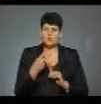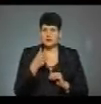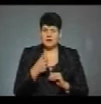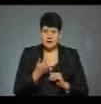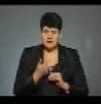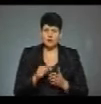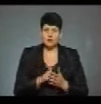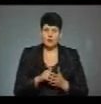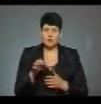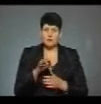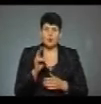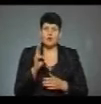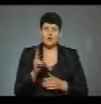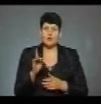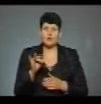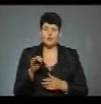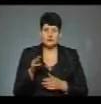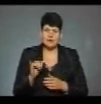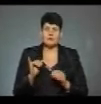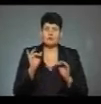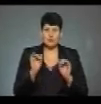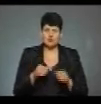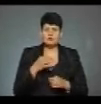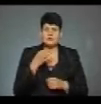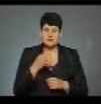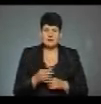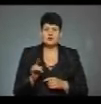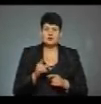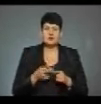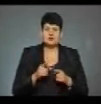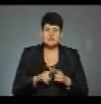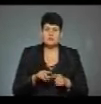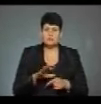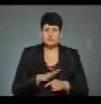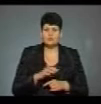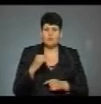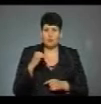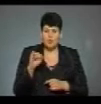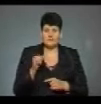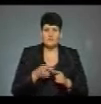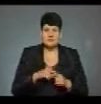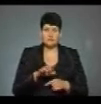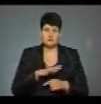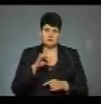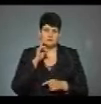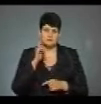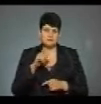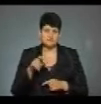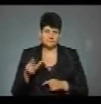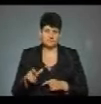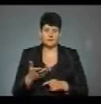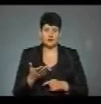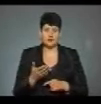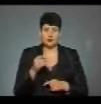про крути. Можу сказати, що це був подвиг, це були такі молодики фактично мого віку,